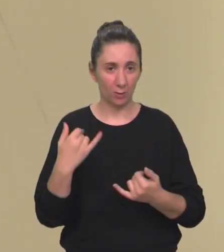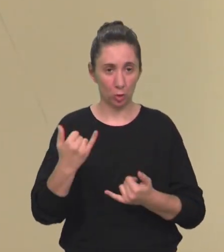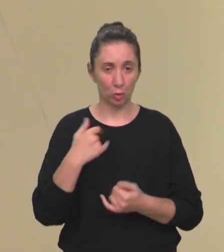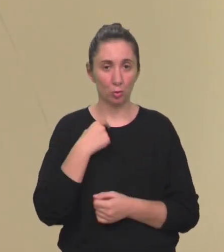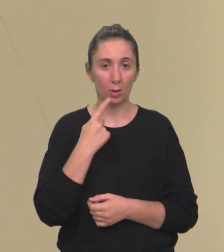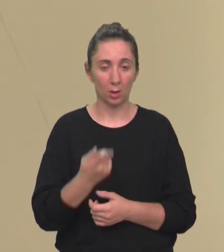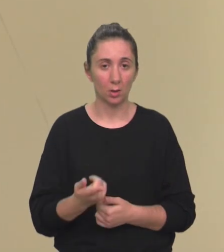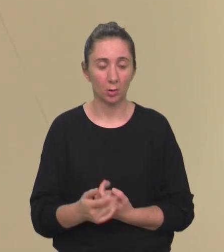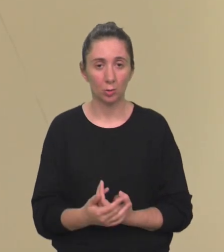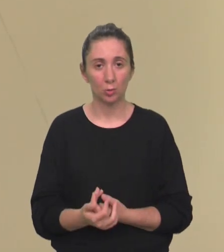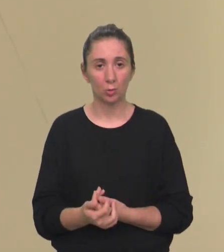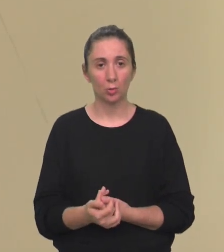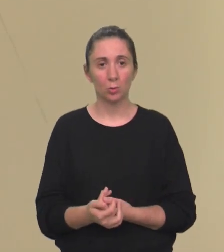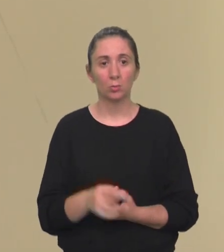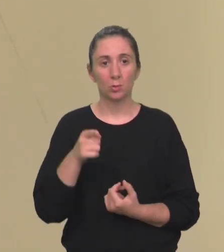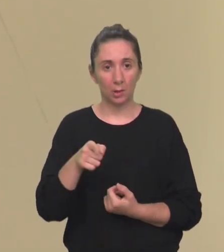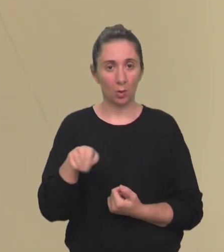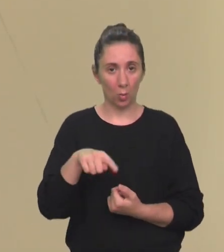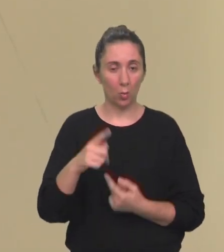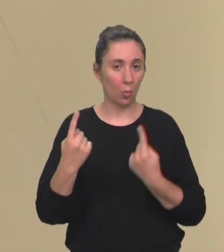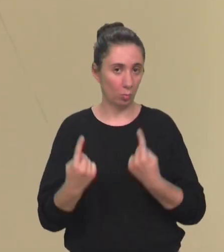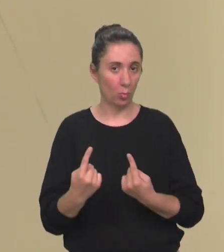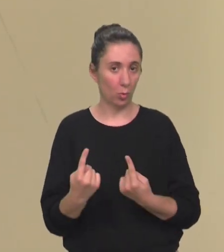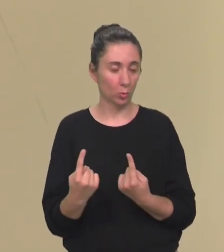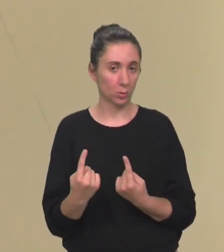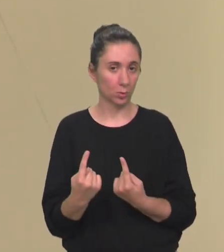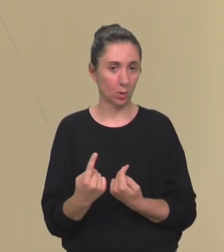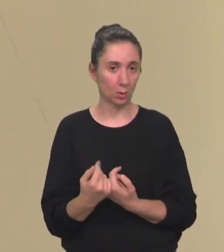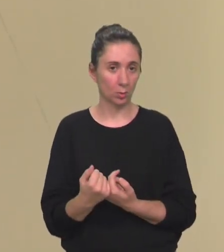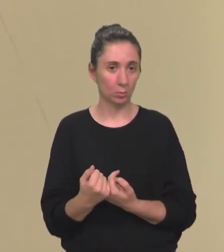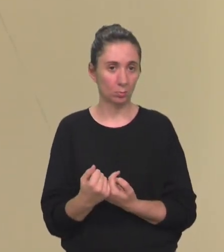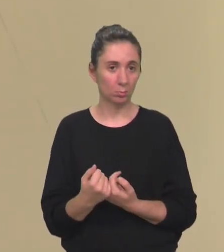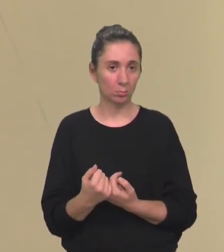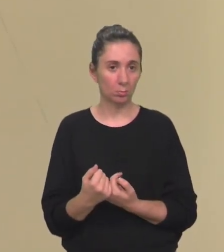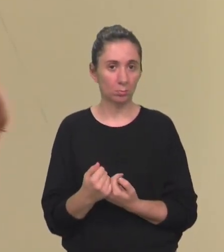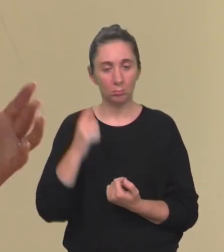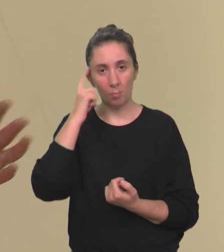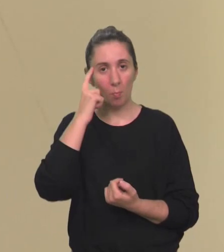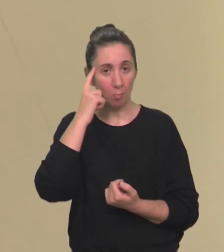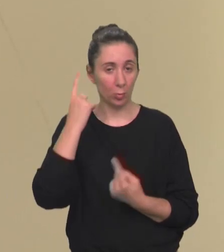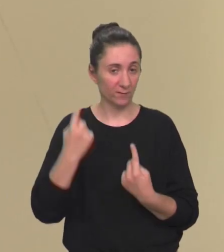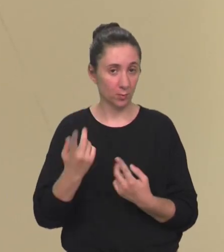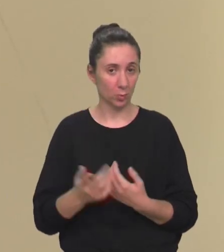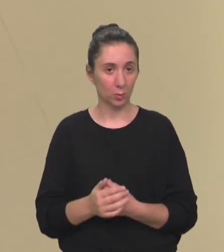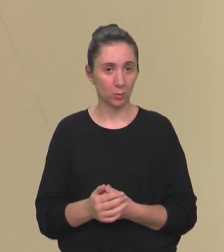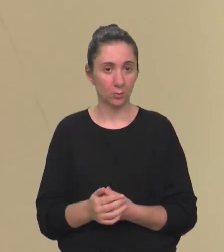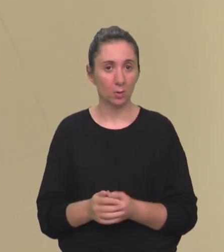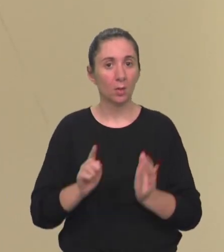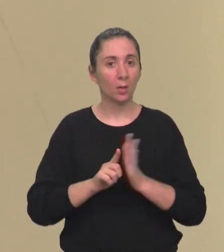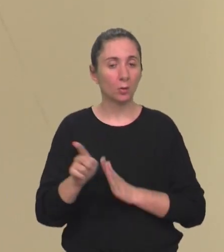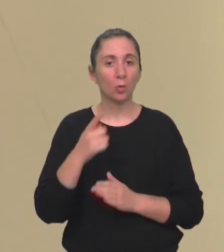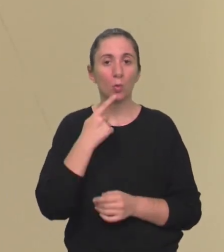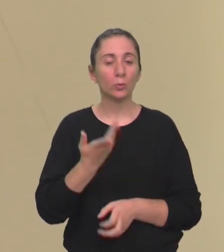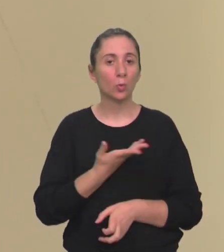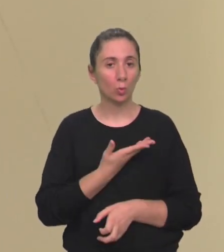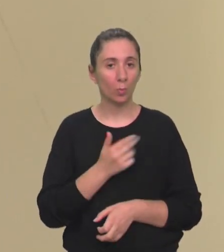sada naglasiti i neka oni ostanu onako u posjesti, neka nam ostanu. Rezultati